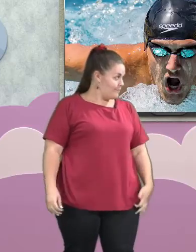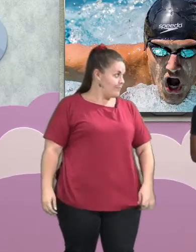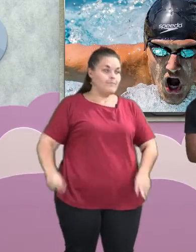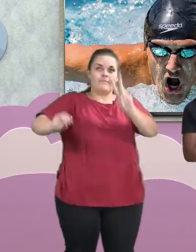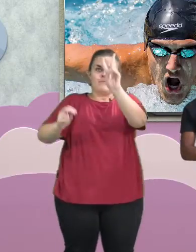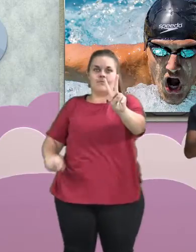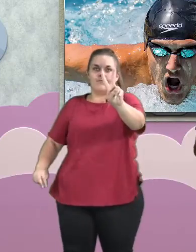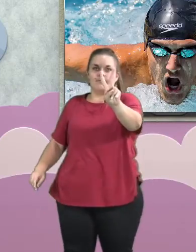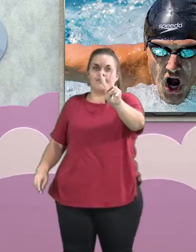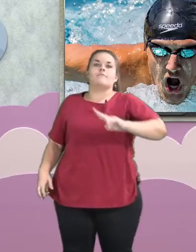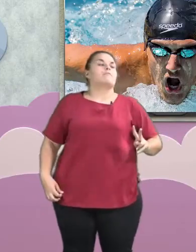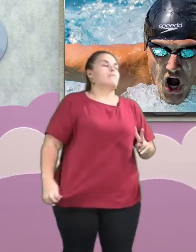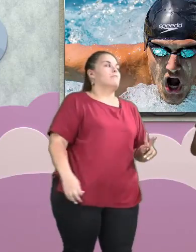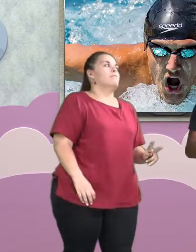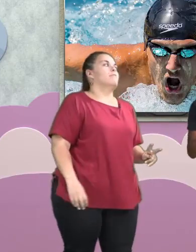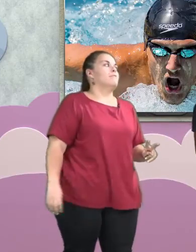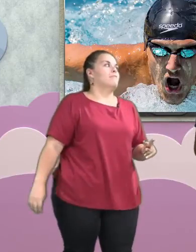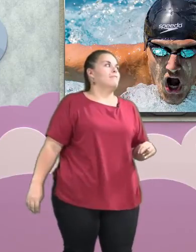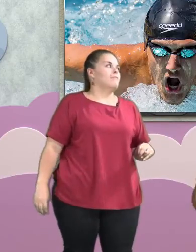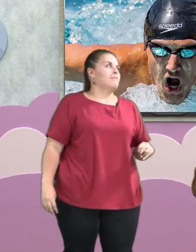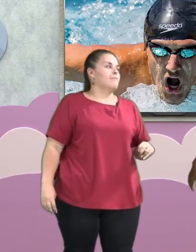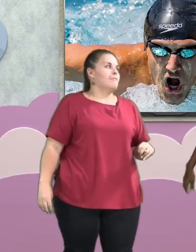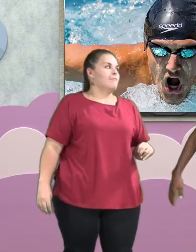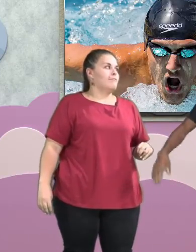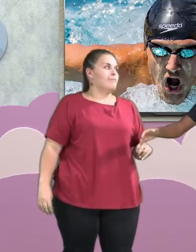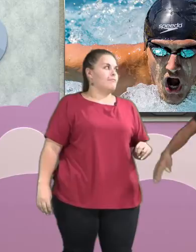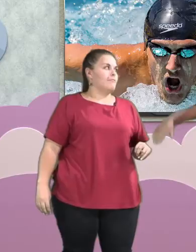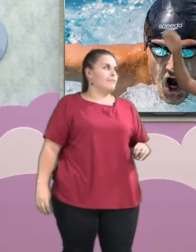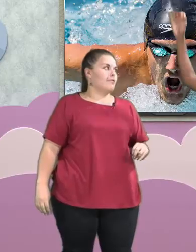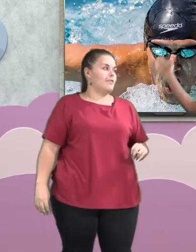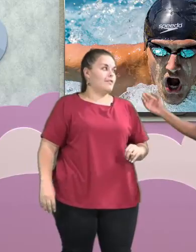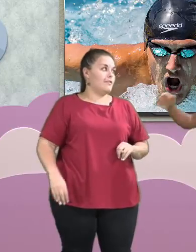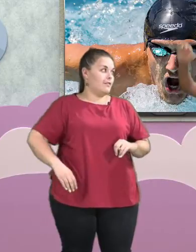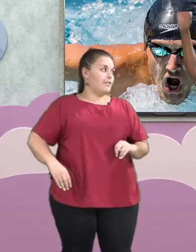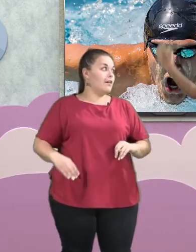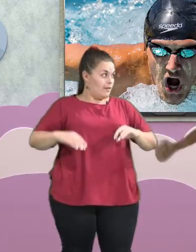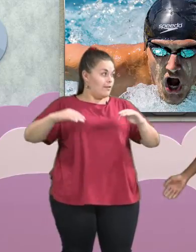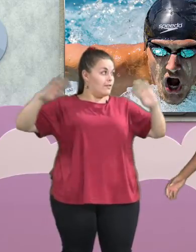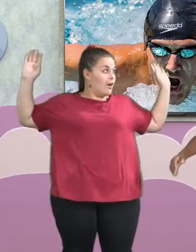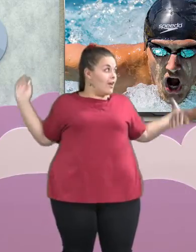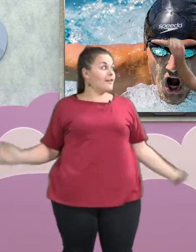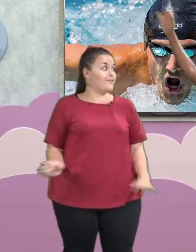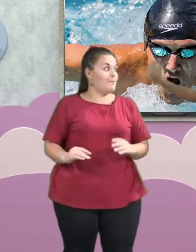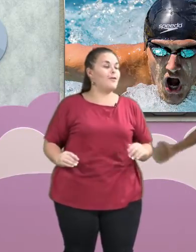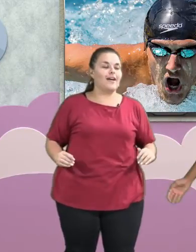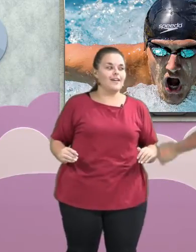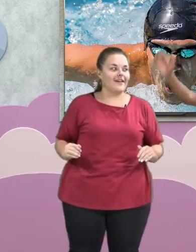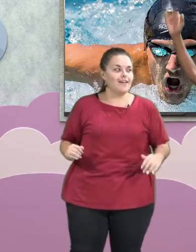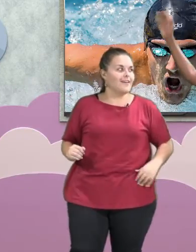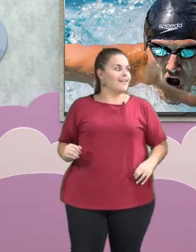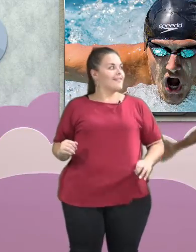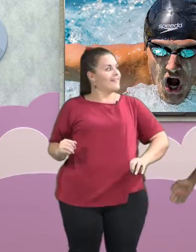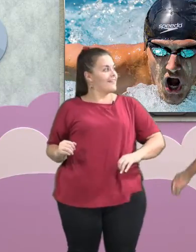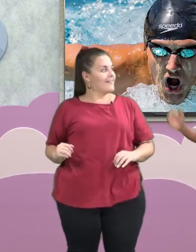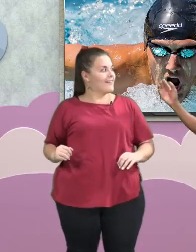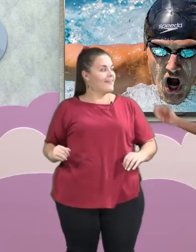En die tweede manier wat ek vir julle vandag gaan wys, is dit die Die achterflip. Ja, die agterflip, Ja, okay. voor ons